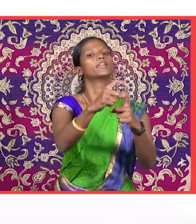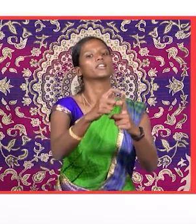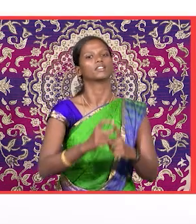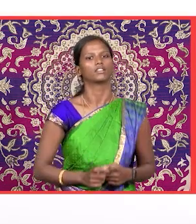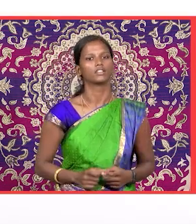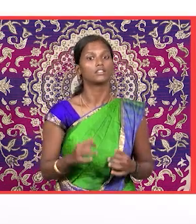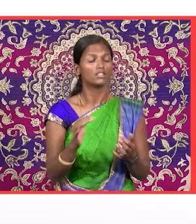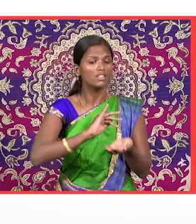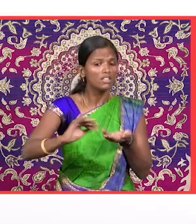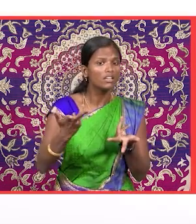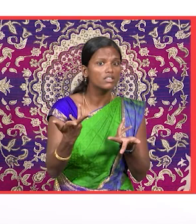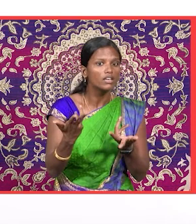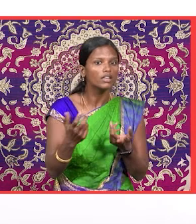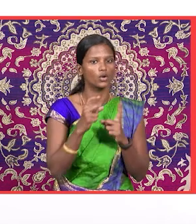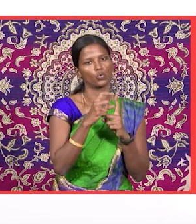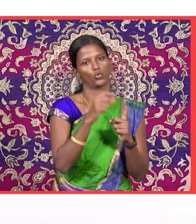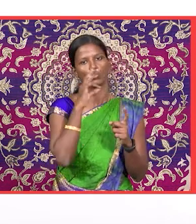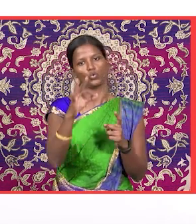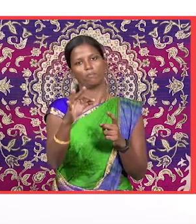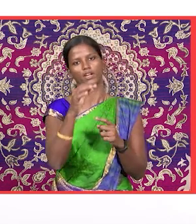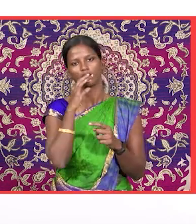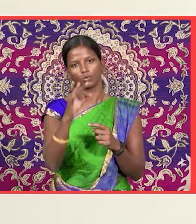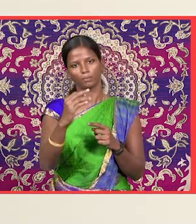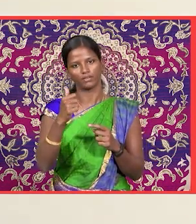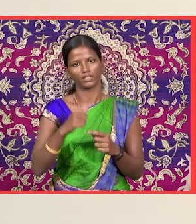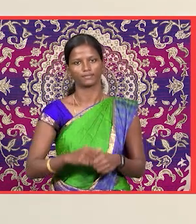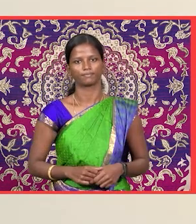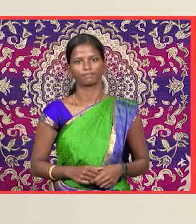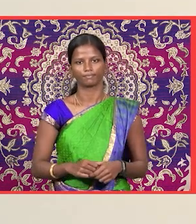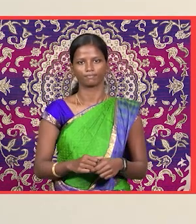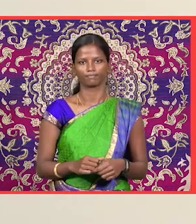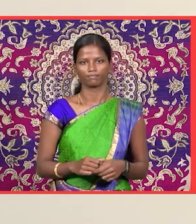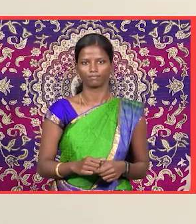25% × 25% எதில் குறைச்சிருப்பாங்க? குறித்த விலையில் தான் குறைச்சிருப்பாங்க.